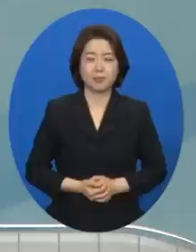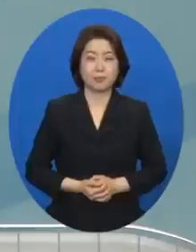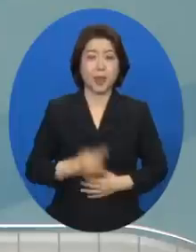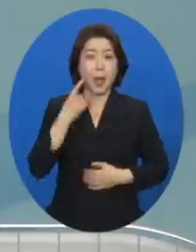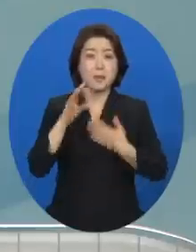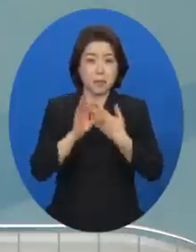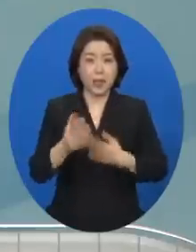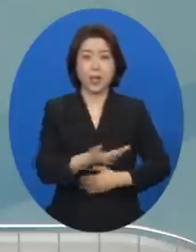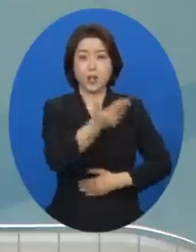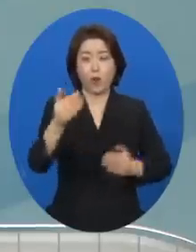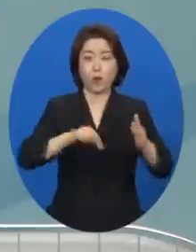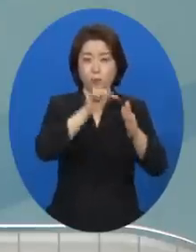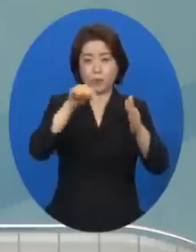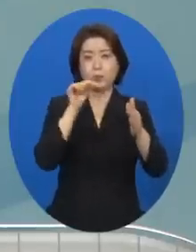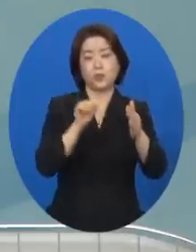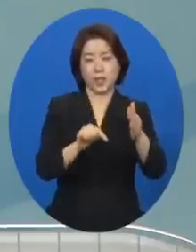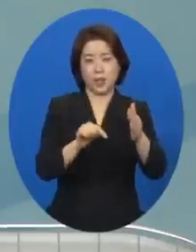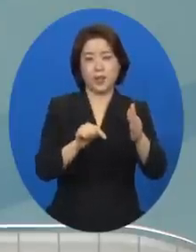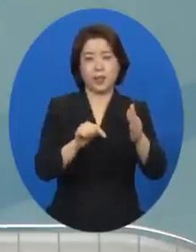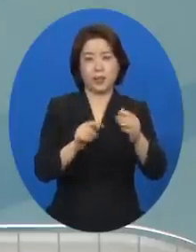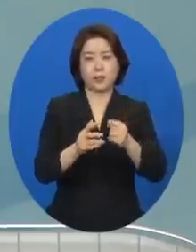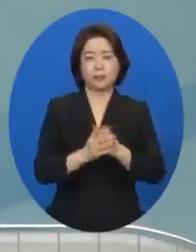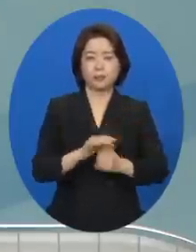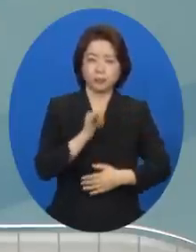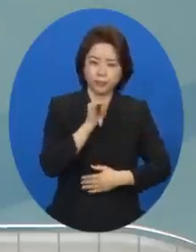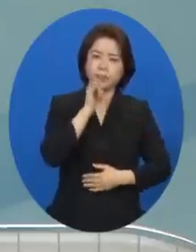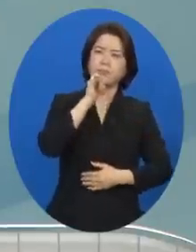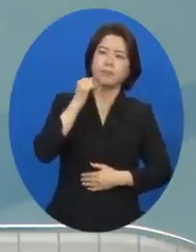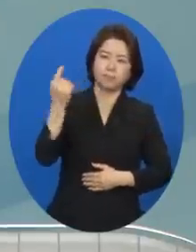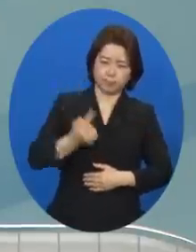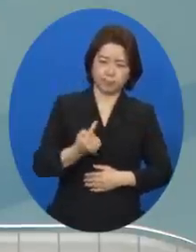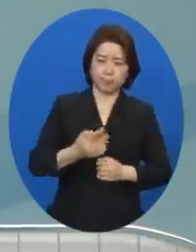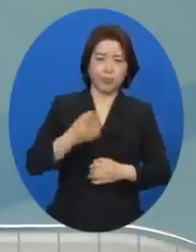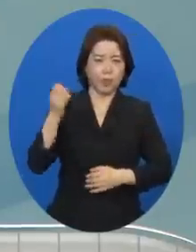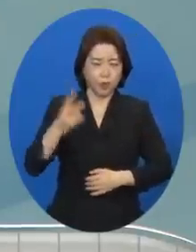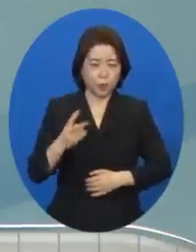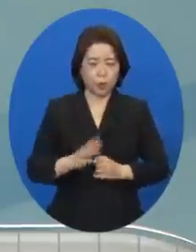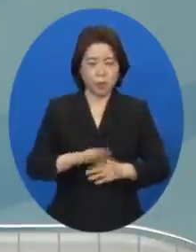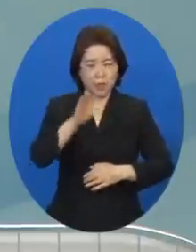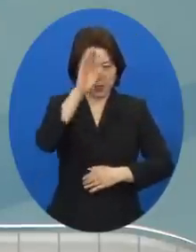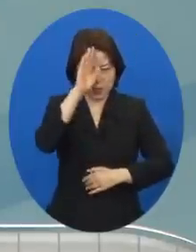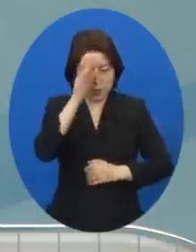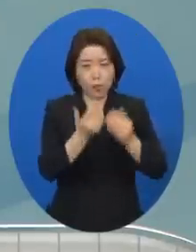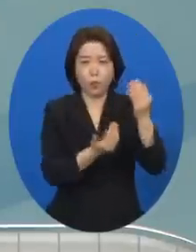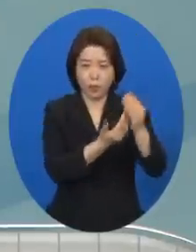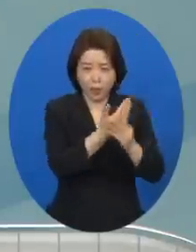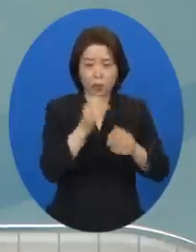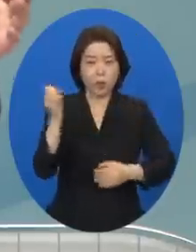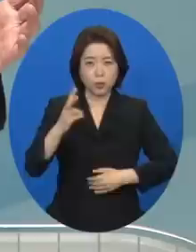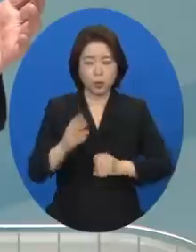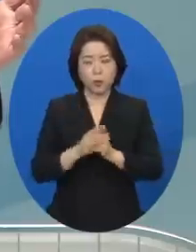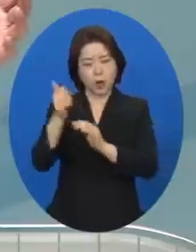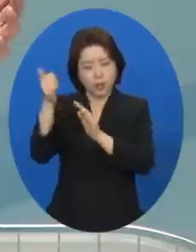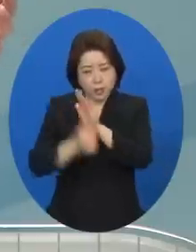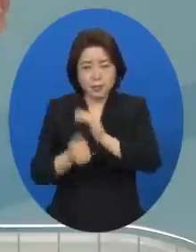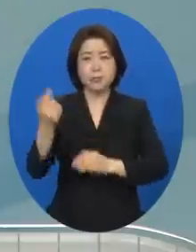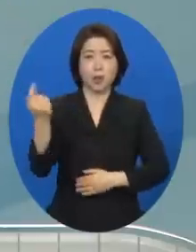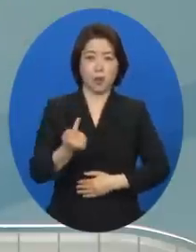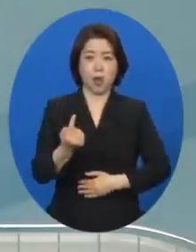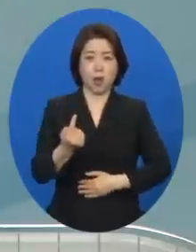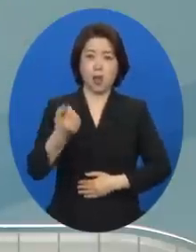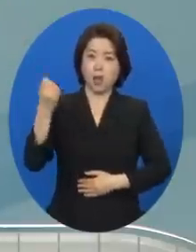만약에 여러분 안에 가난이 왔거나 또는 질병이 있거나 또는 실패 가 왔 거야